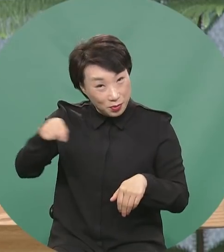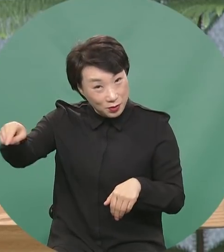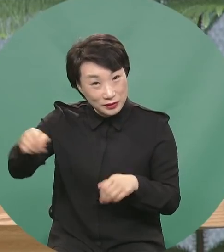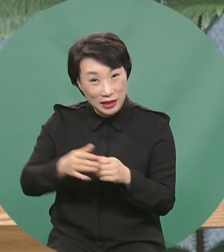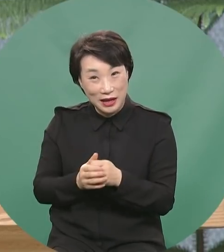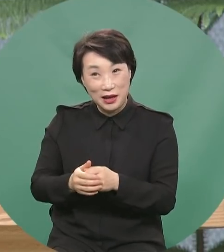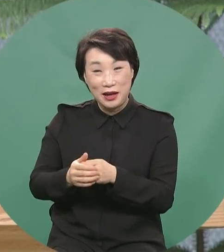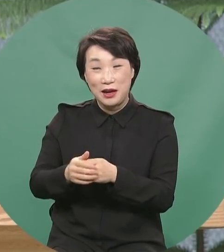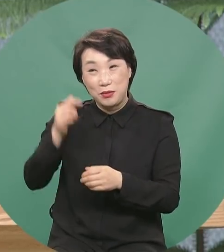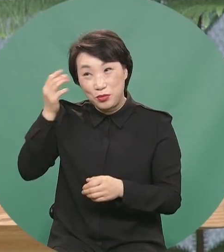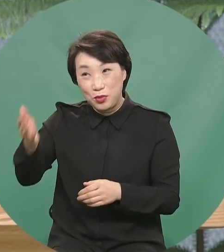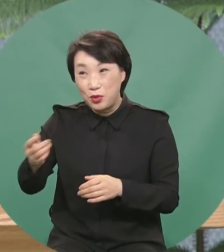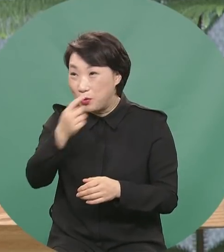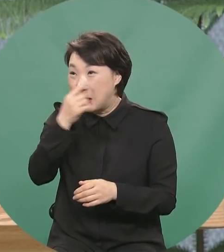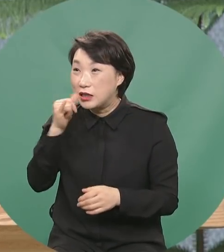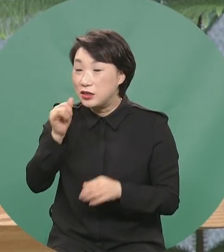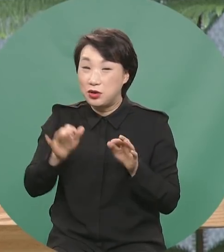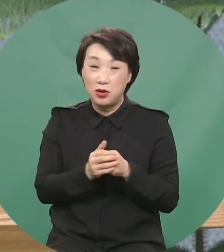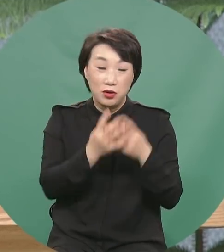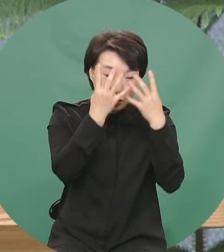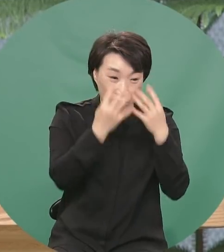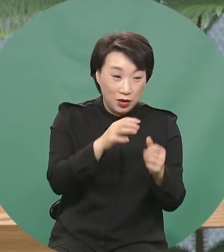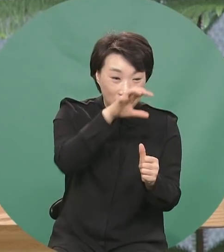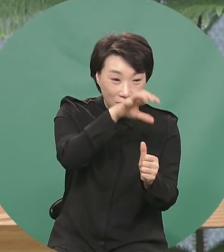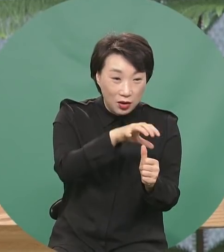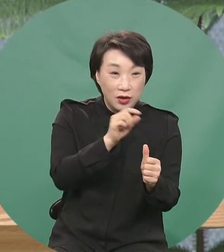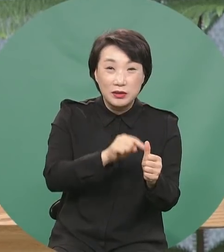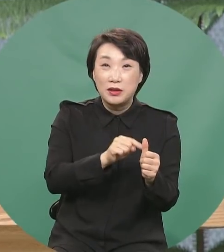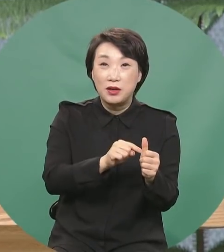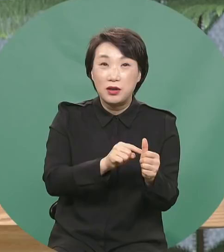죽음을 앞두고 오시리가,